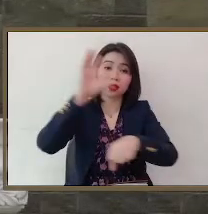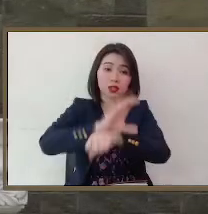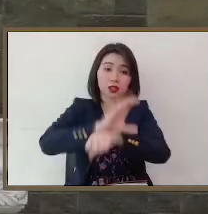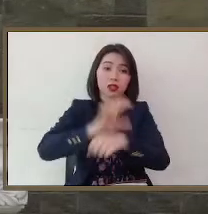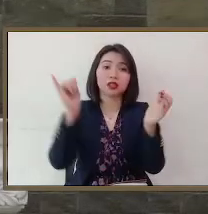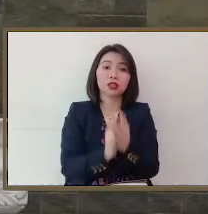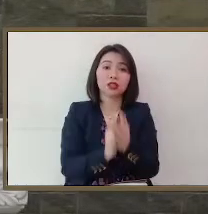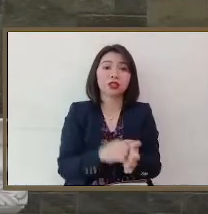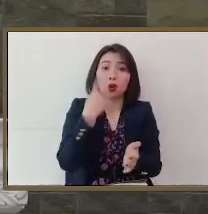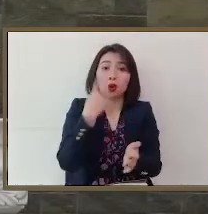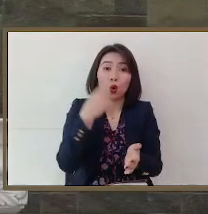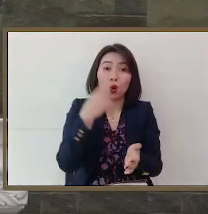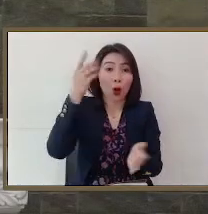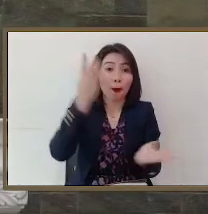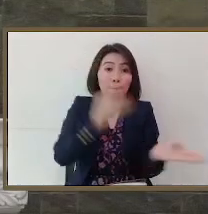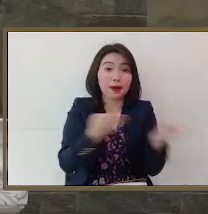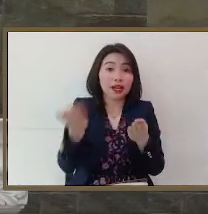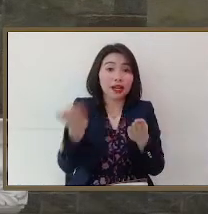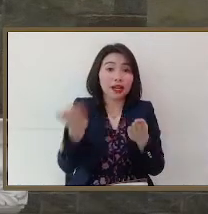atin ay Diablo.